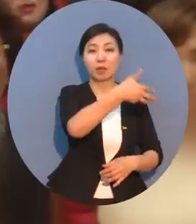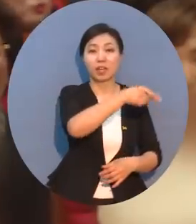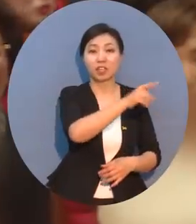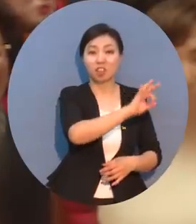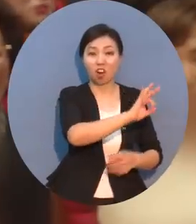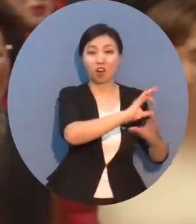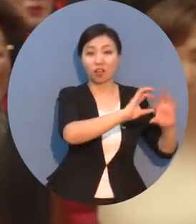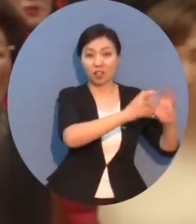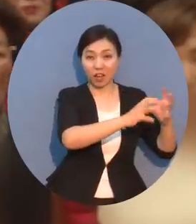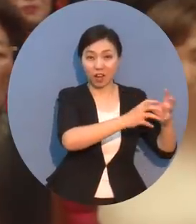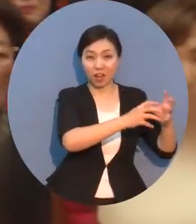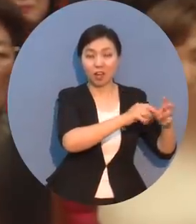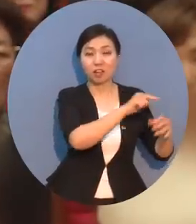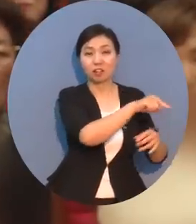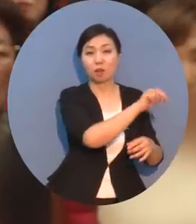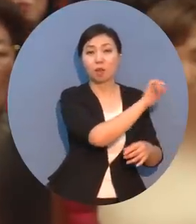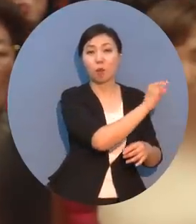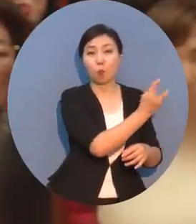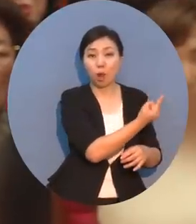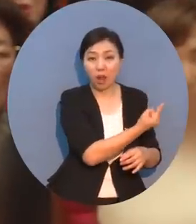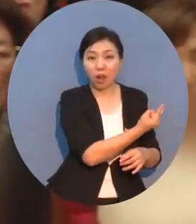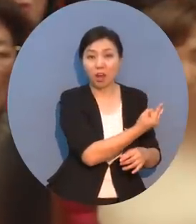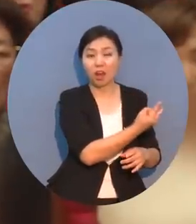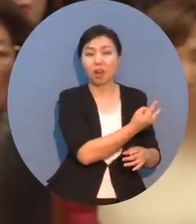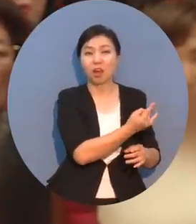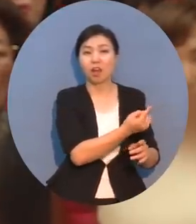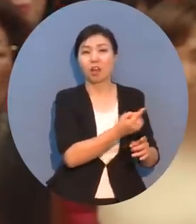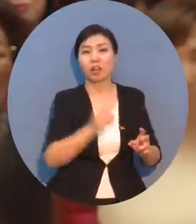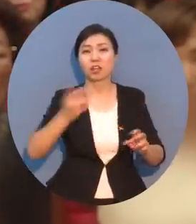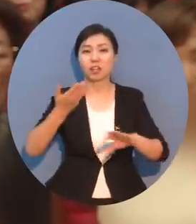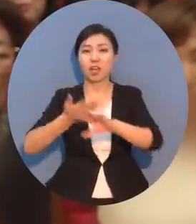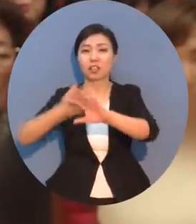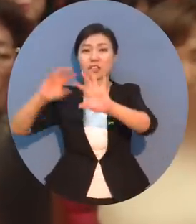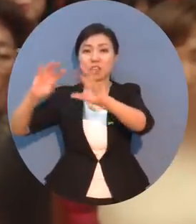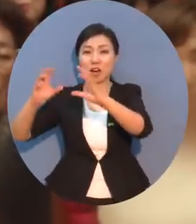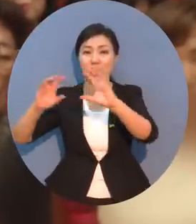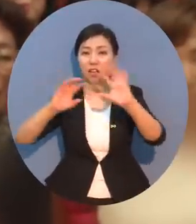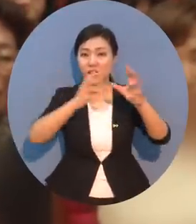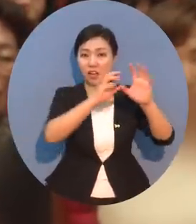그다음에 뭐 이렇게 외도 있었고 이런 과정에서